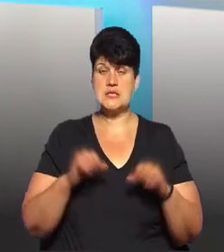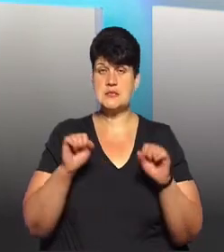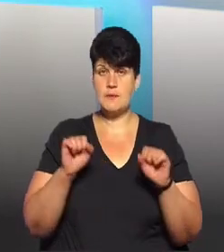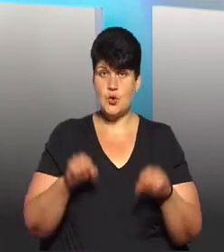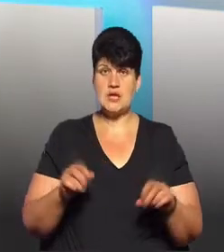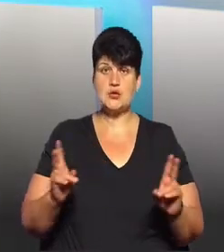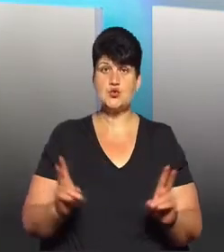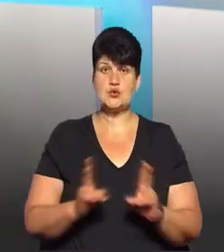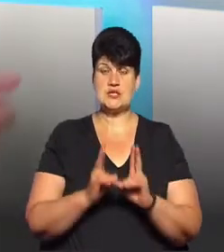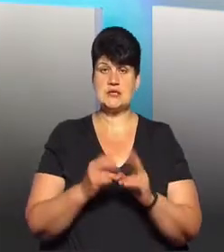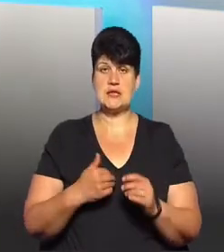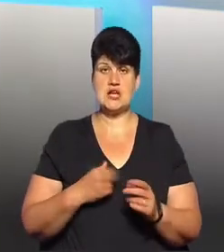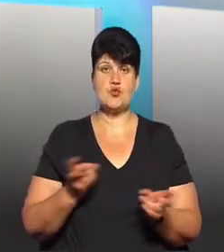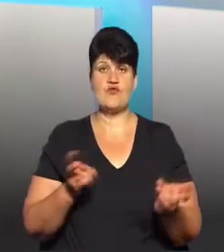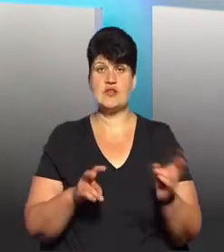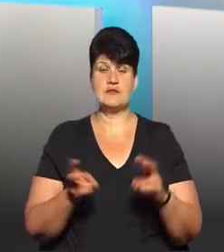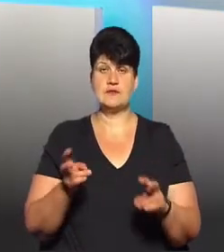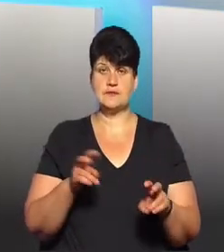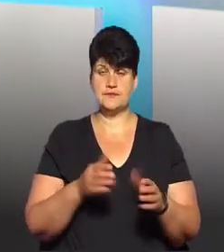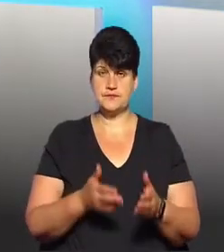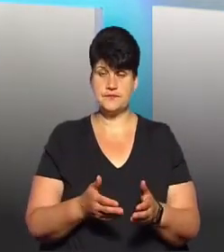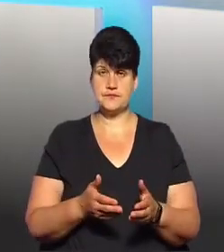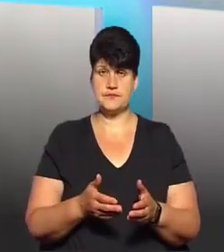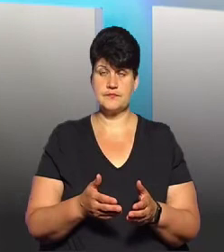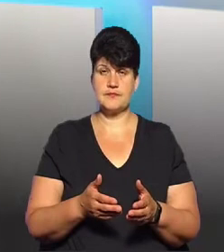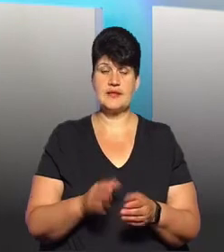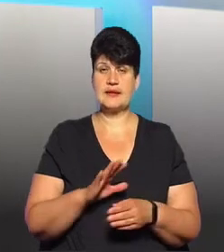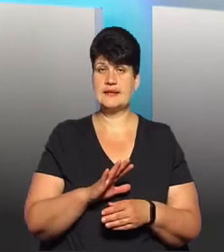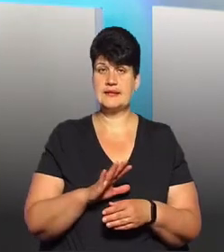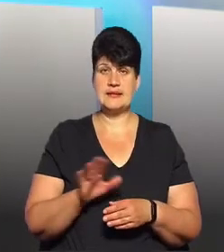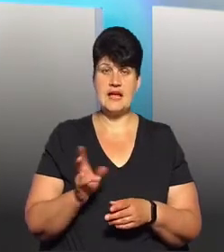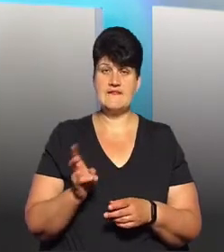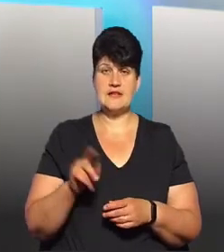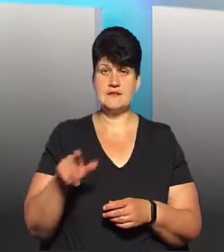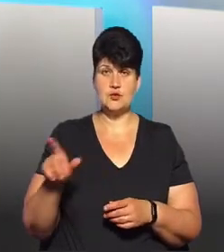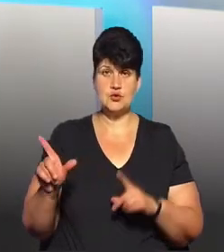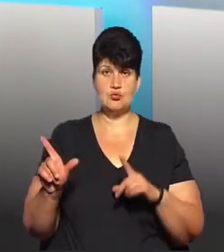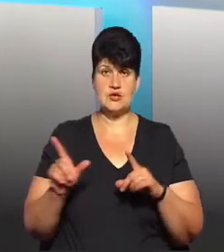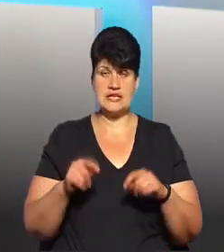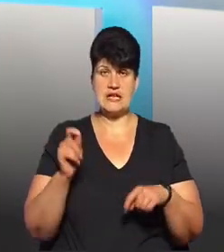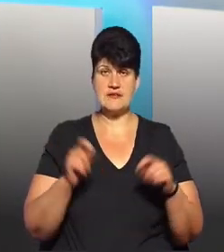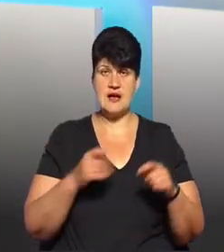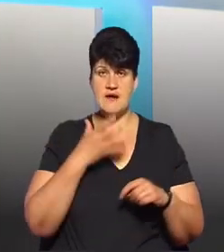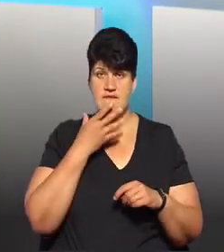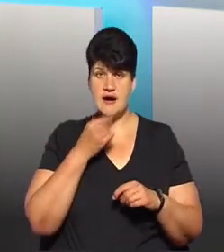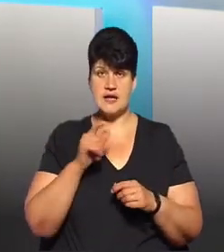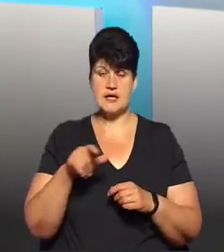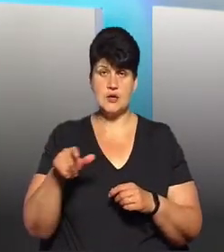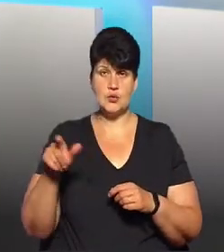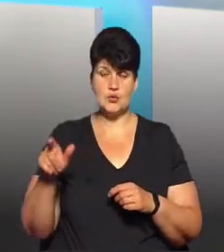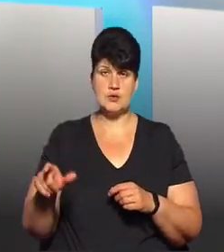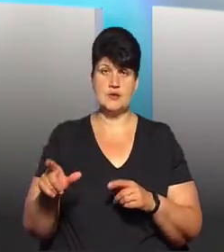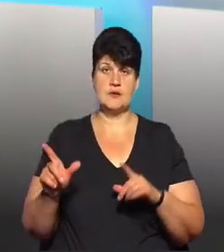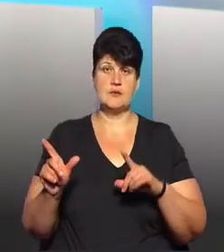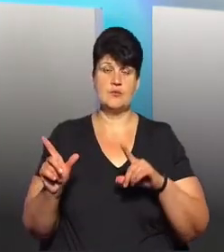нашим відвідувачем, просто в турі. Не відвідувачі поїхали на фестиваль, не файні люди поїхали на фестиваль «Файне місто», а фестиваль «Файне